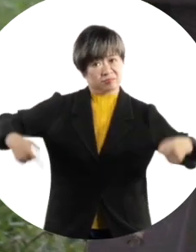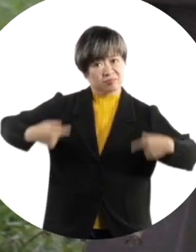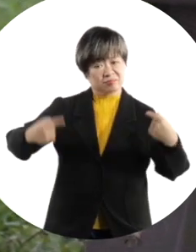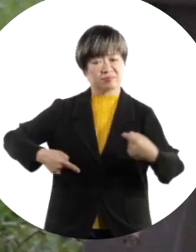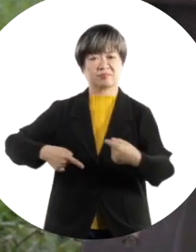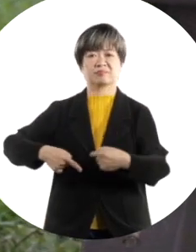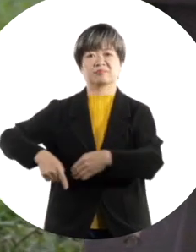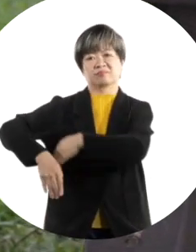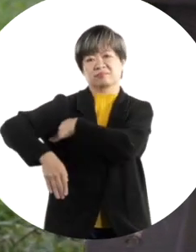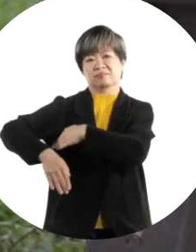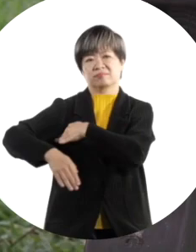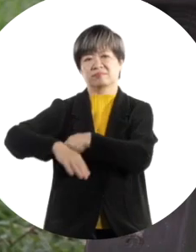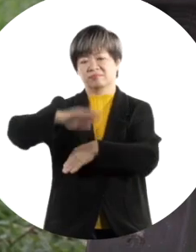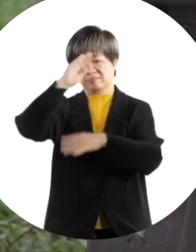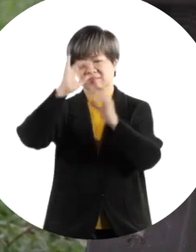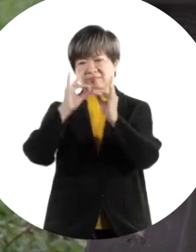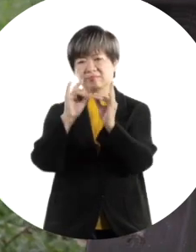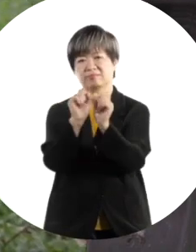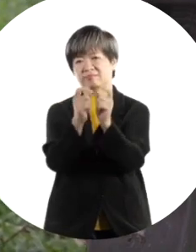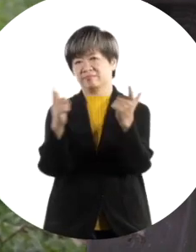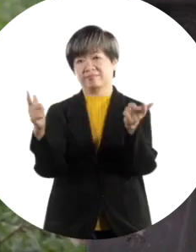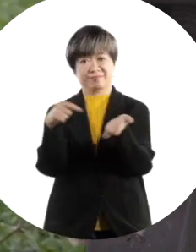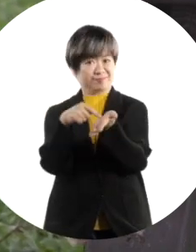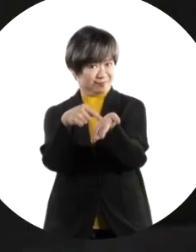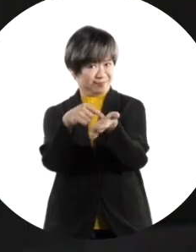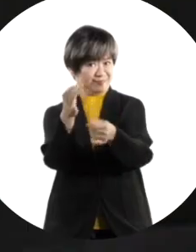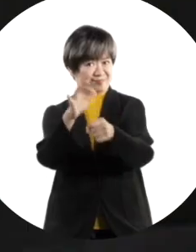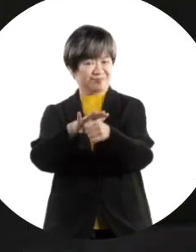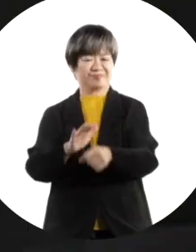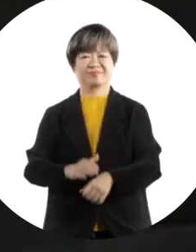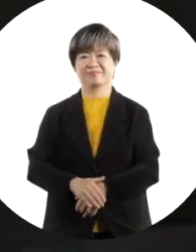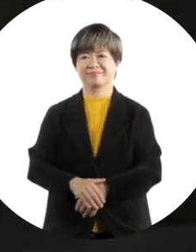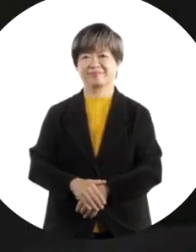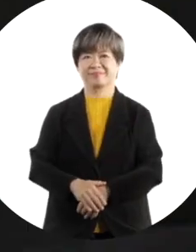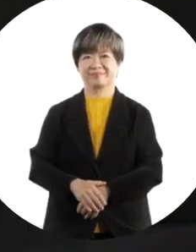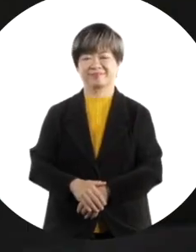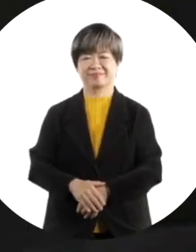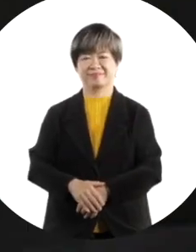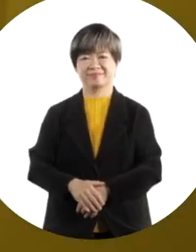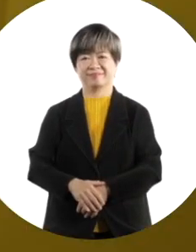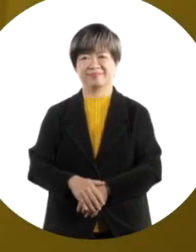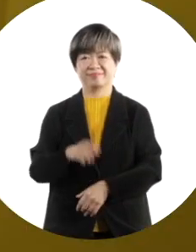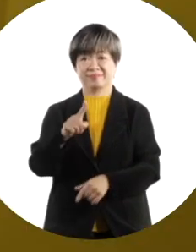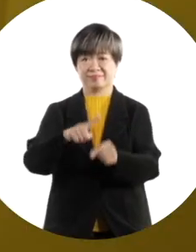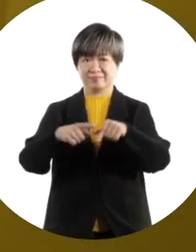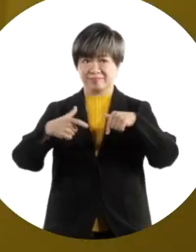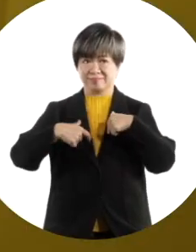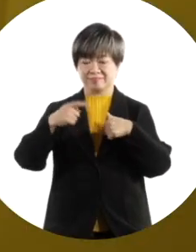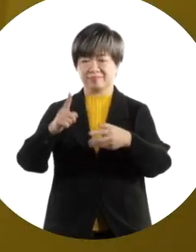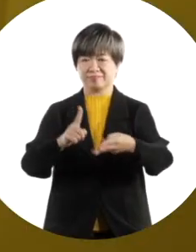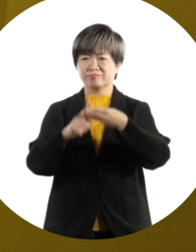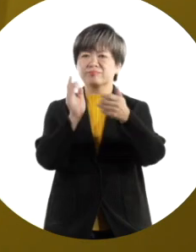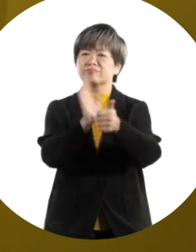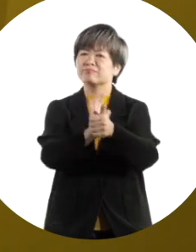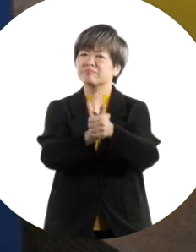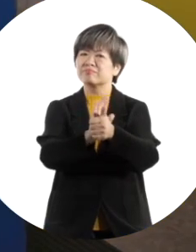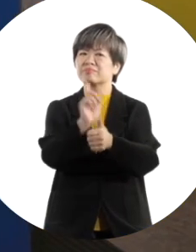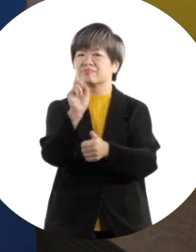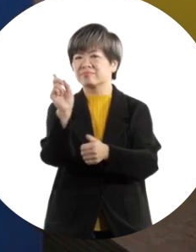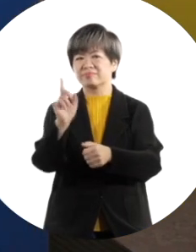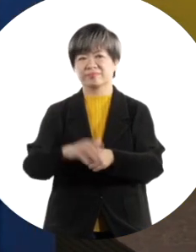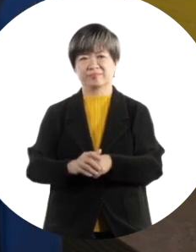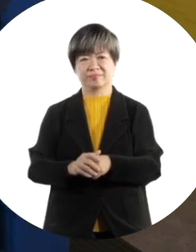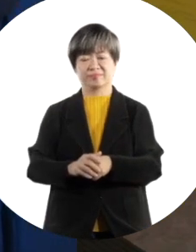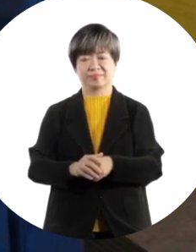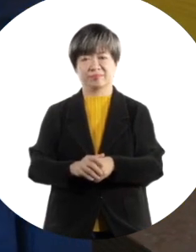椅、拐杖、病床等等都可以申请补助哦。辅具中心的主要服务内容